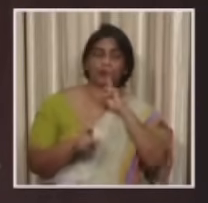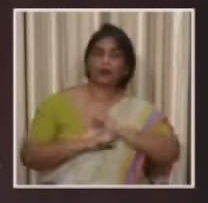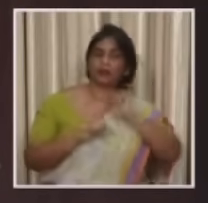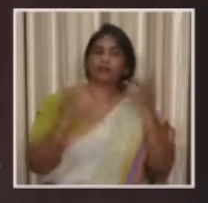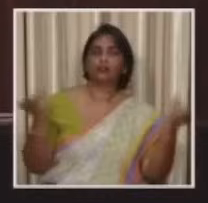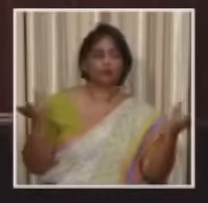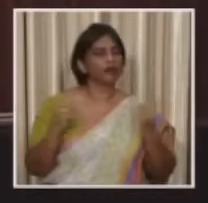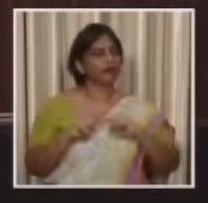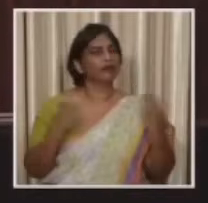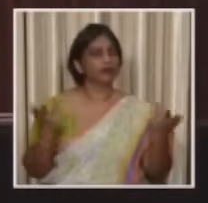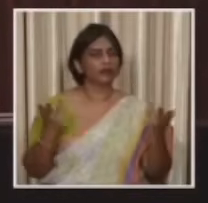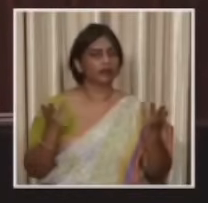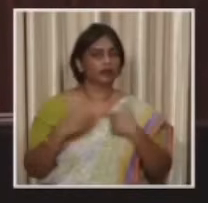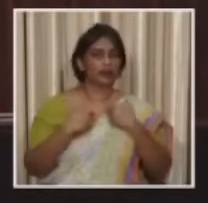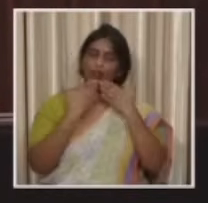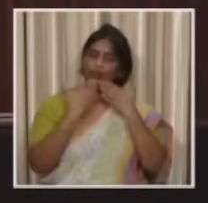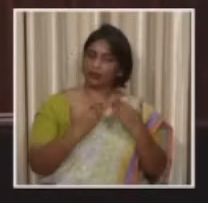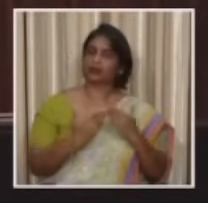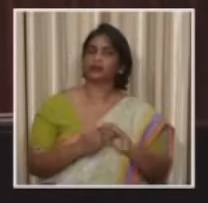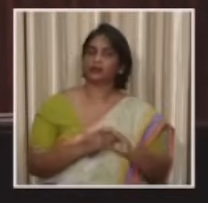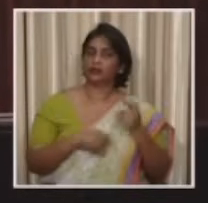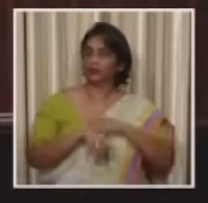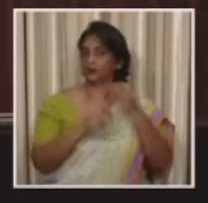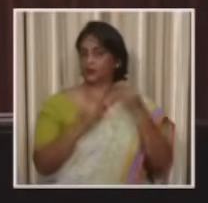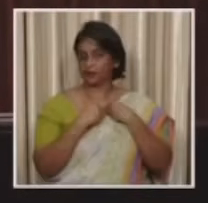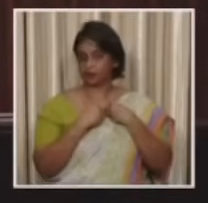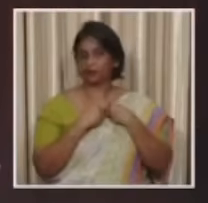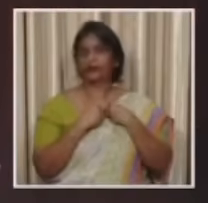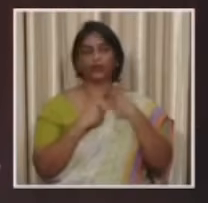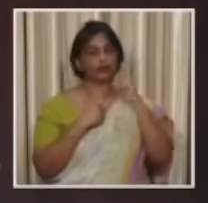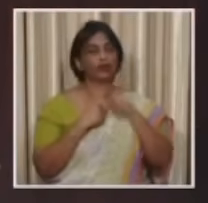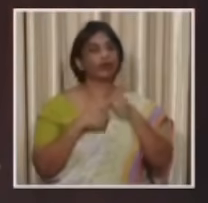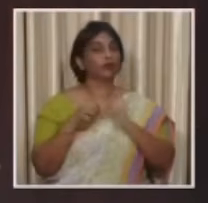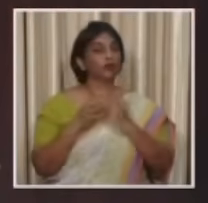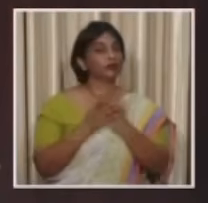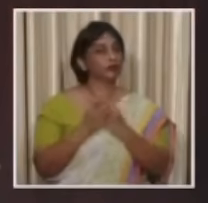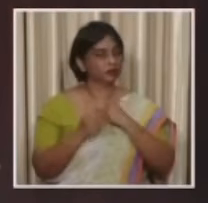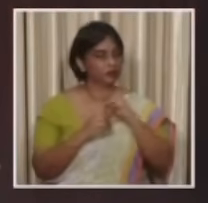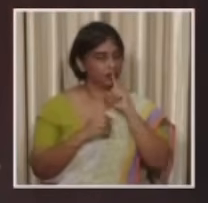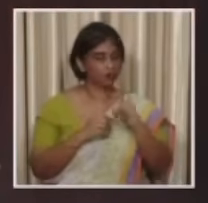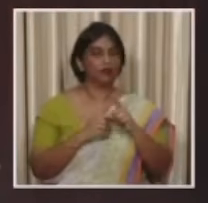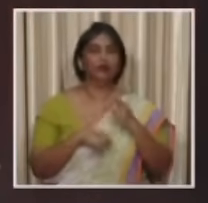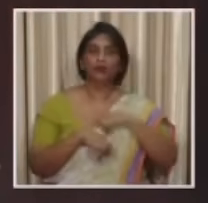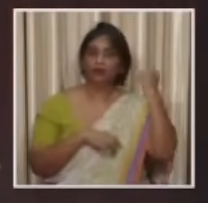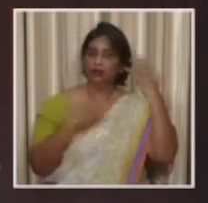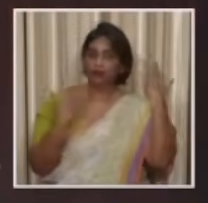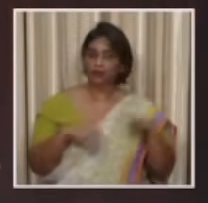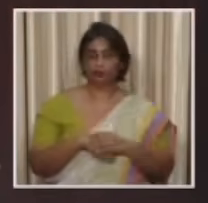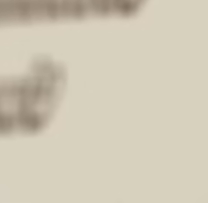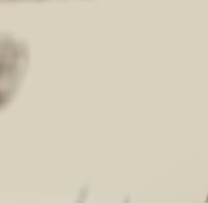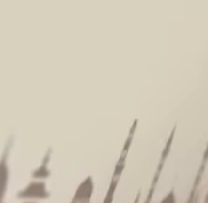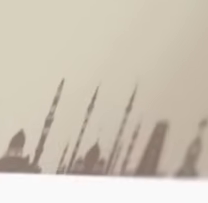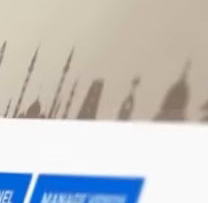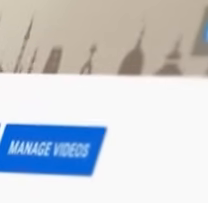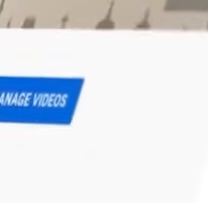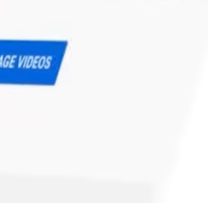වෙන ගන්න දෙයක් නැහැ. නිසා මම ඔබතුමාට ස්තුතිවන්ත වෙනවා මේ ලබා දුන්න කාලයට. ඒ නිසා මේ ප්‍රශ්න විසඳන්න කියන ඉල්ලීමත් කරමින් මගේ වචන ස්වල්ප අවසන් කරනවා.